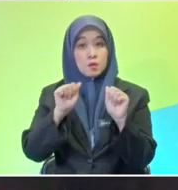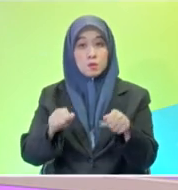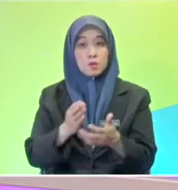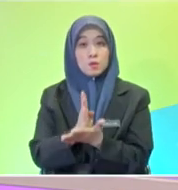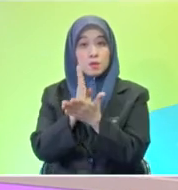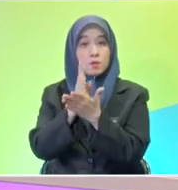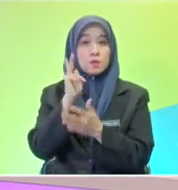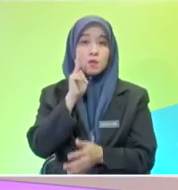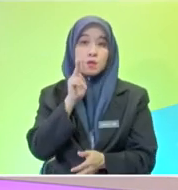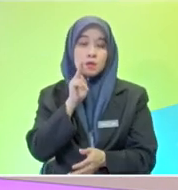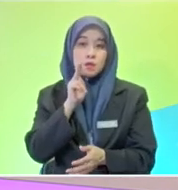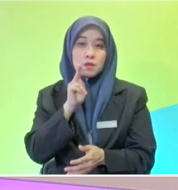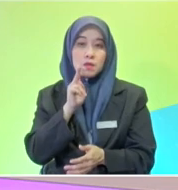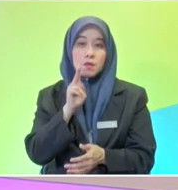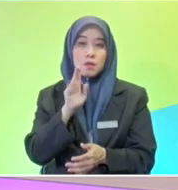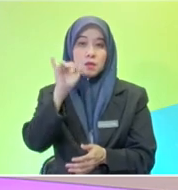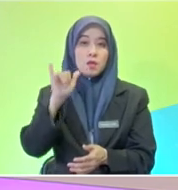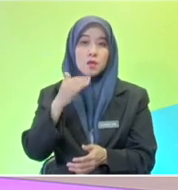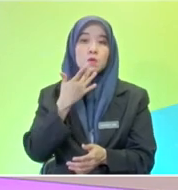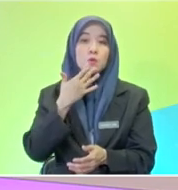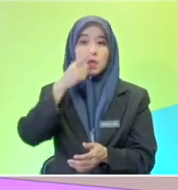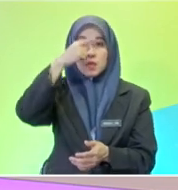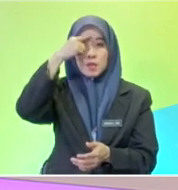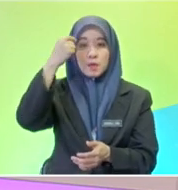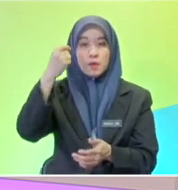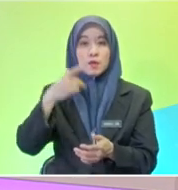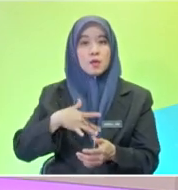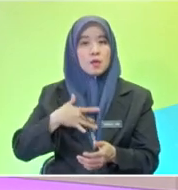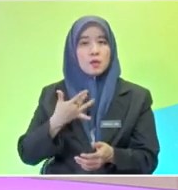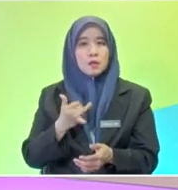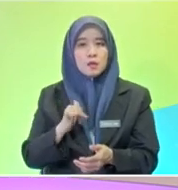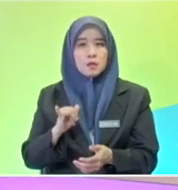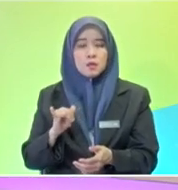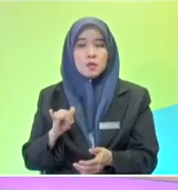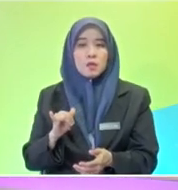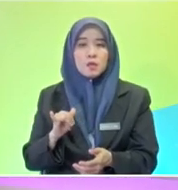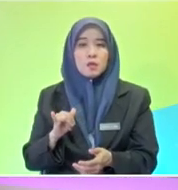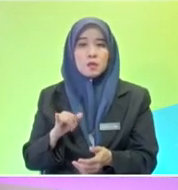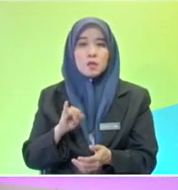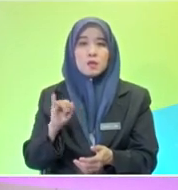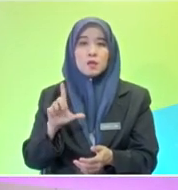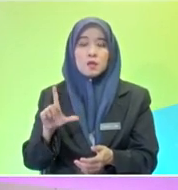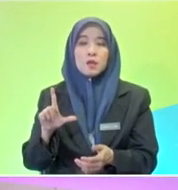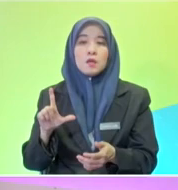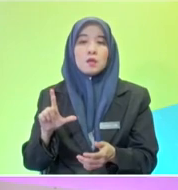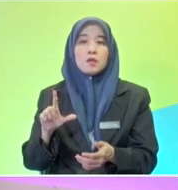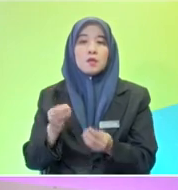sini kita ada yang warna hitam ni. Rasanya yang ini adalah tanah